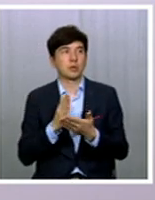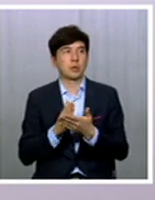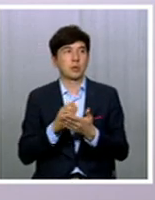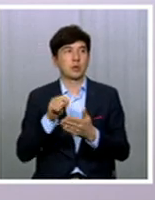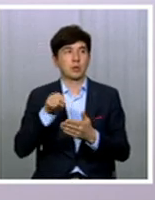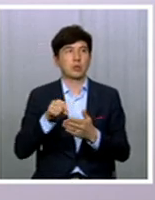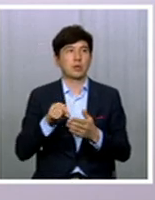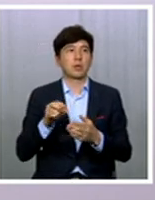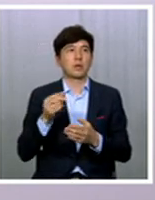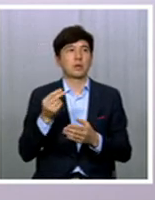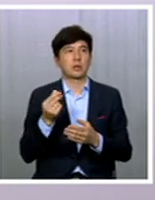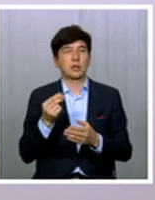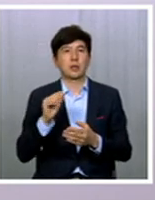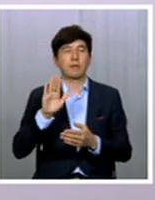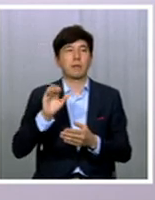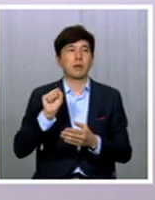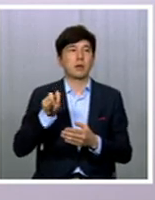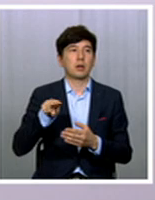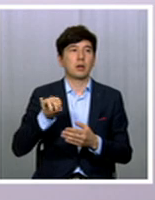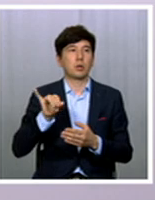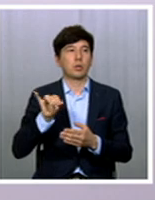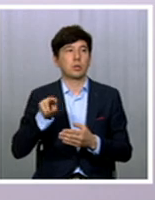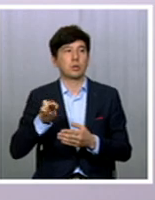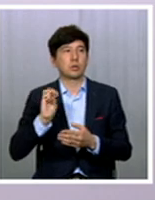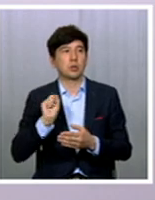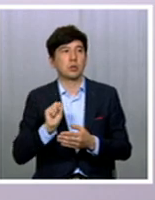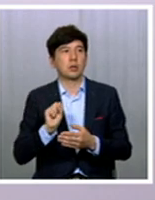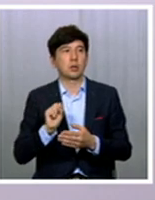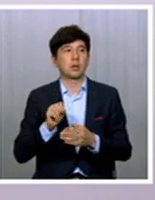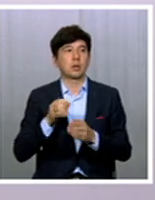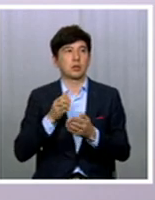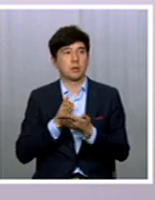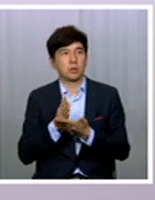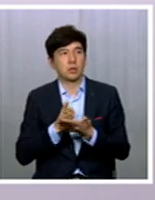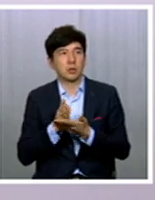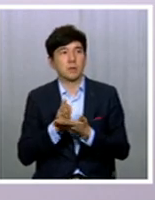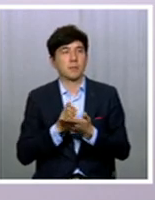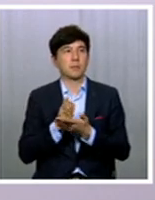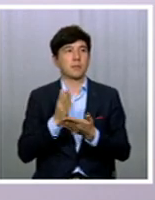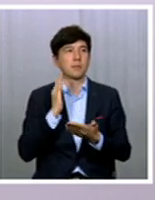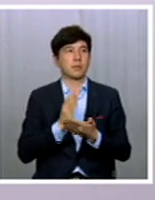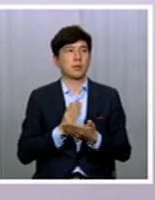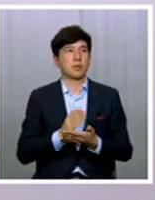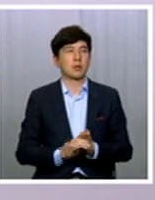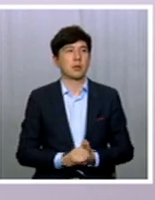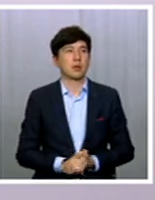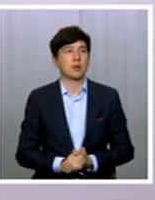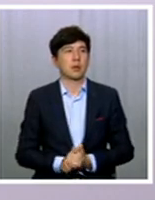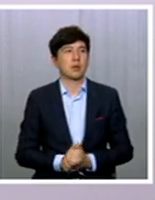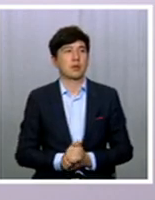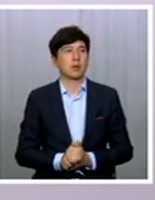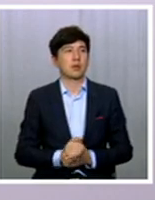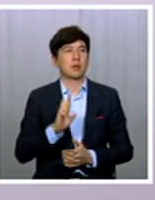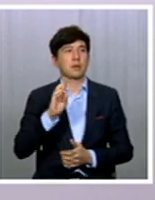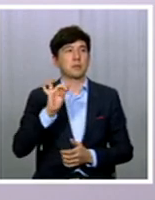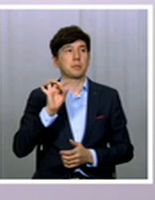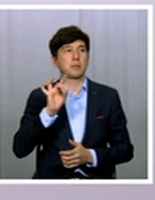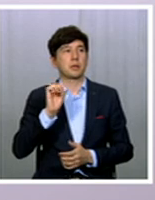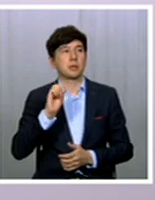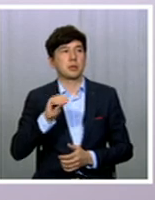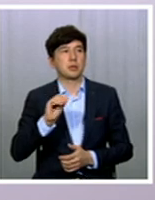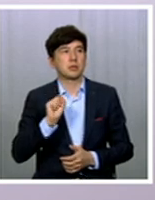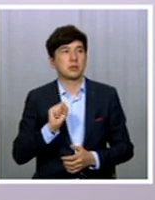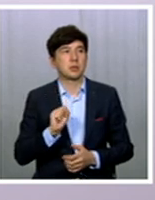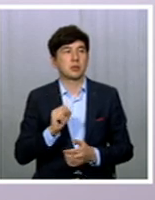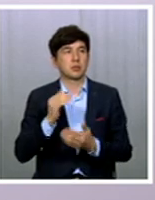және тағы басқа ірі көлемде сатылымды жүзеге асыруда маңызды болып табылады. Ал енді биржаның негізгі көптеген түрлері бар.